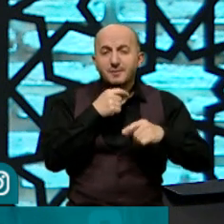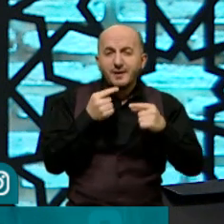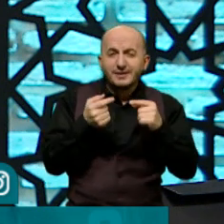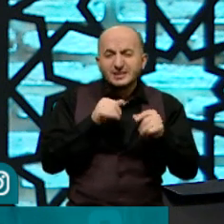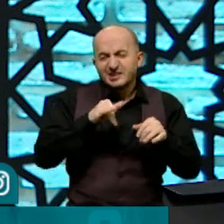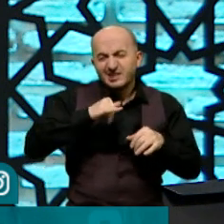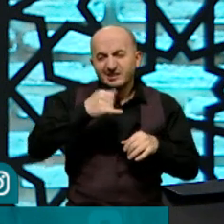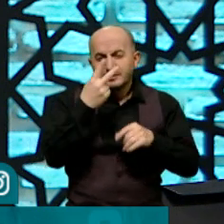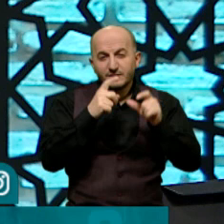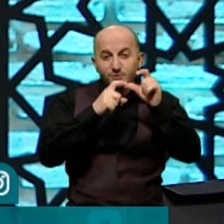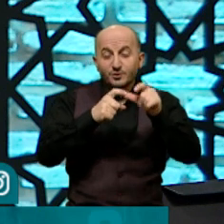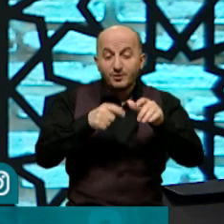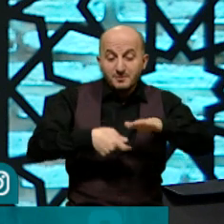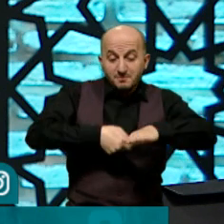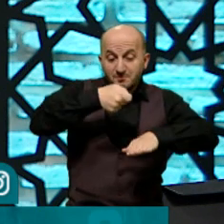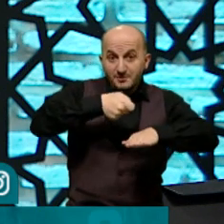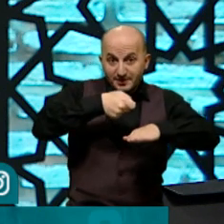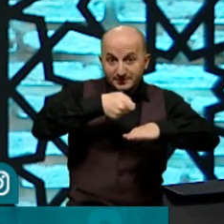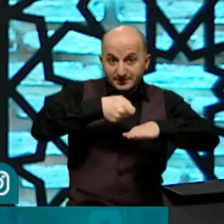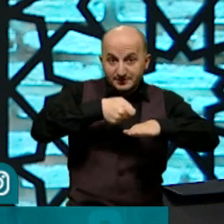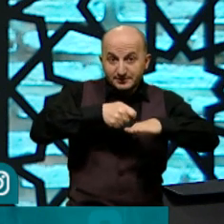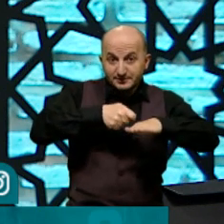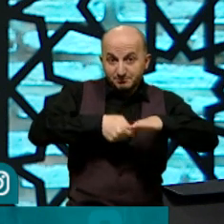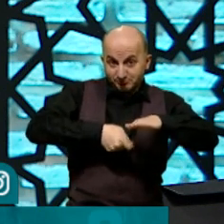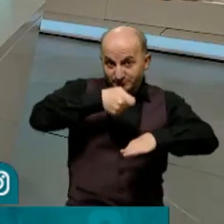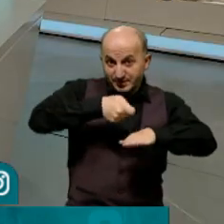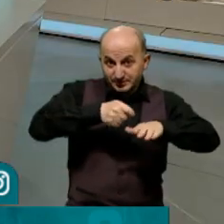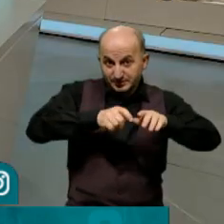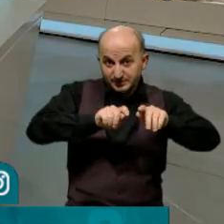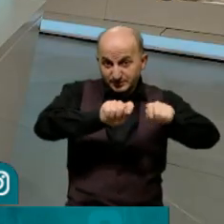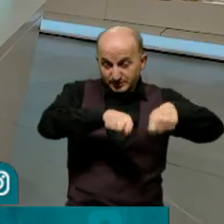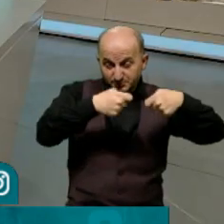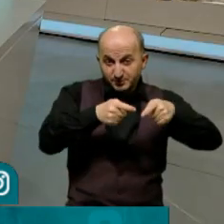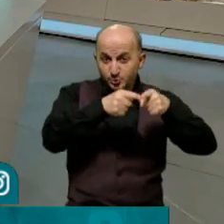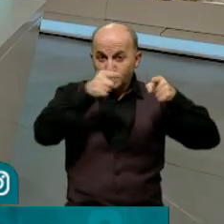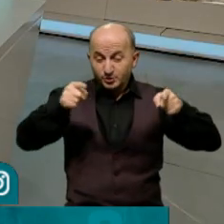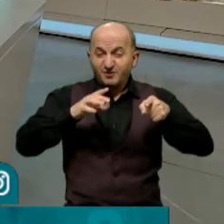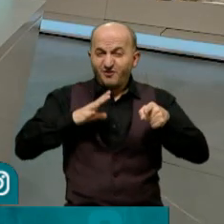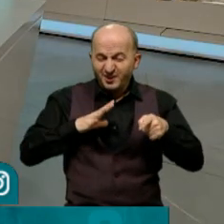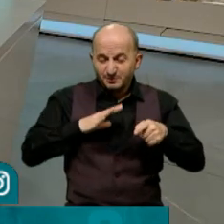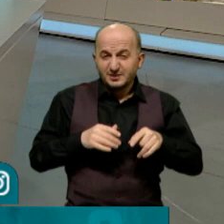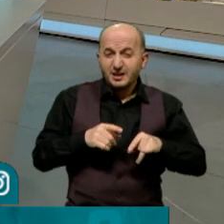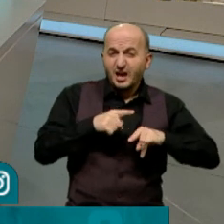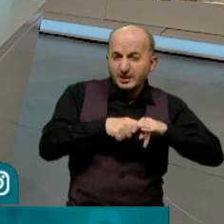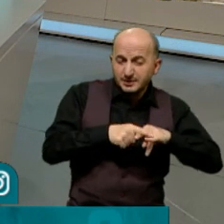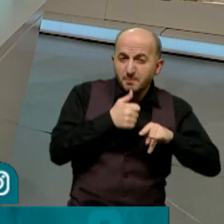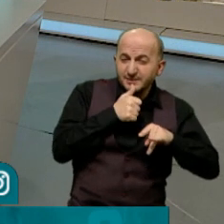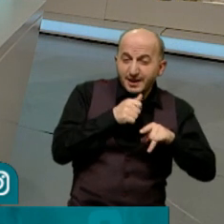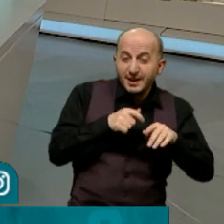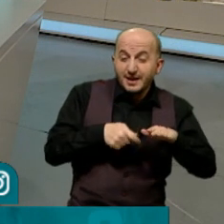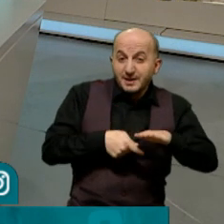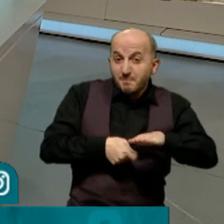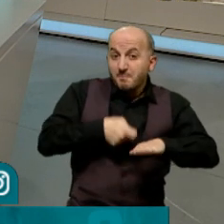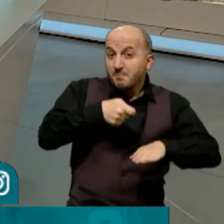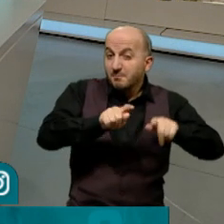iki soru sormuş efendim. Mest giymenin bir süresi var mıdır? Bunu açıklar mısınız demiş. Hasan Bey de mesti giymenin bir